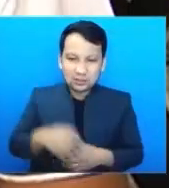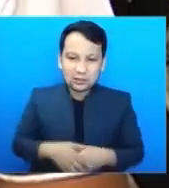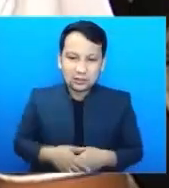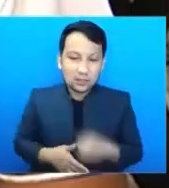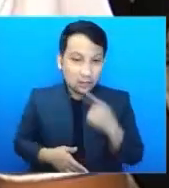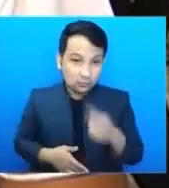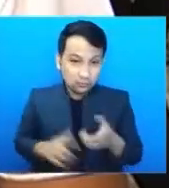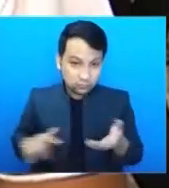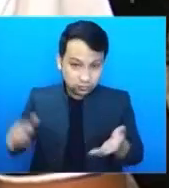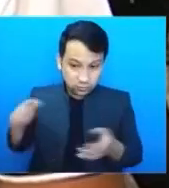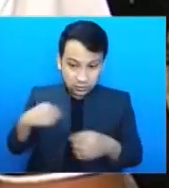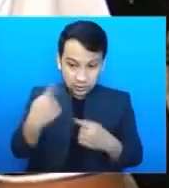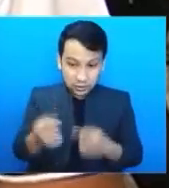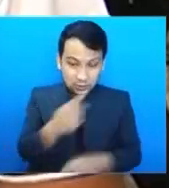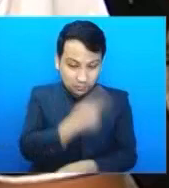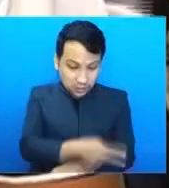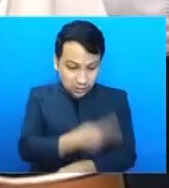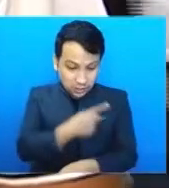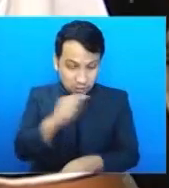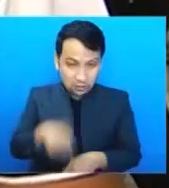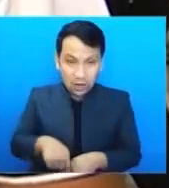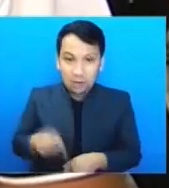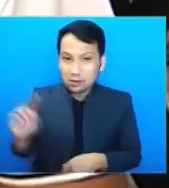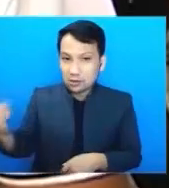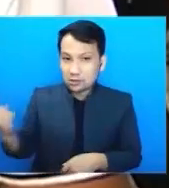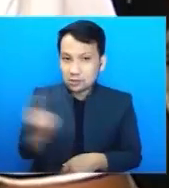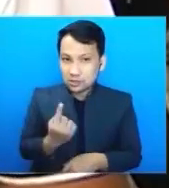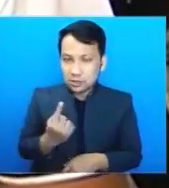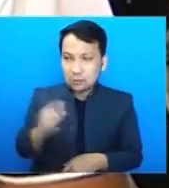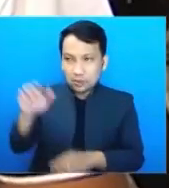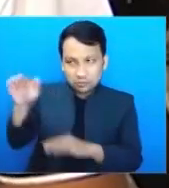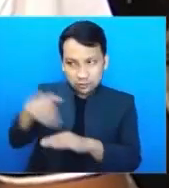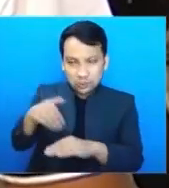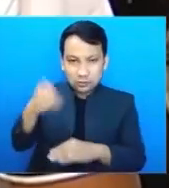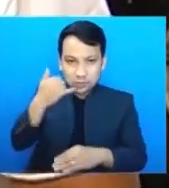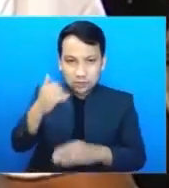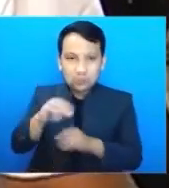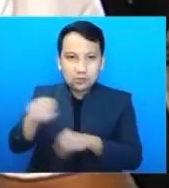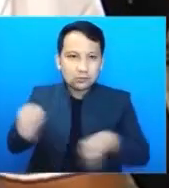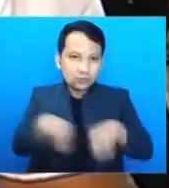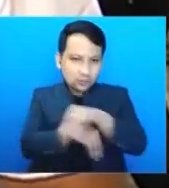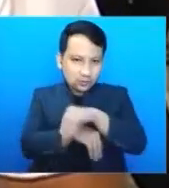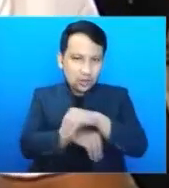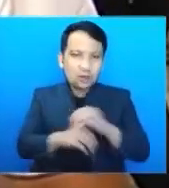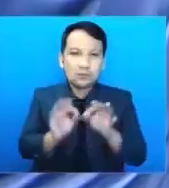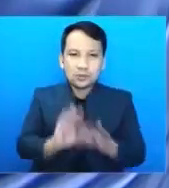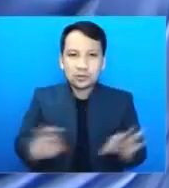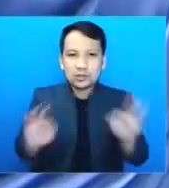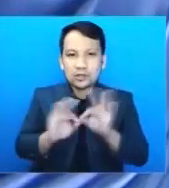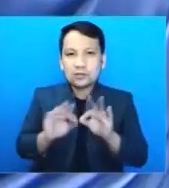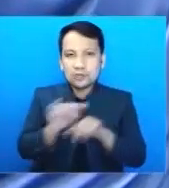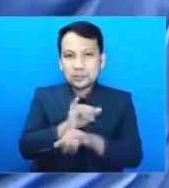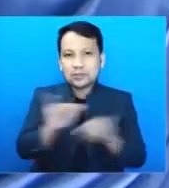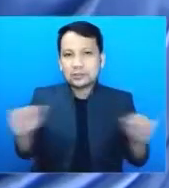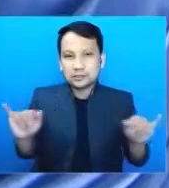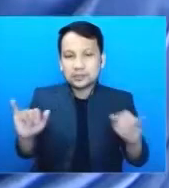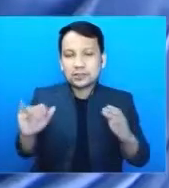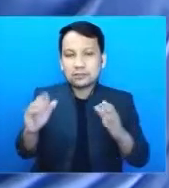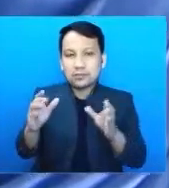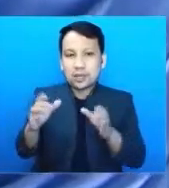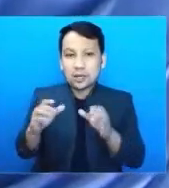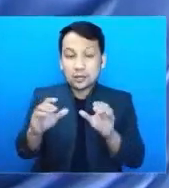si patient, sila po ang nilalagay namin or tinatawagan namin to fill in. Pero dapat nasa same category po. Kaya